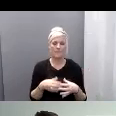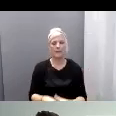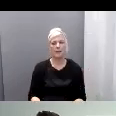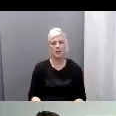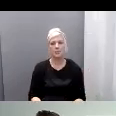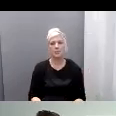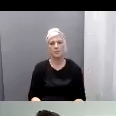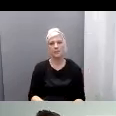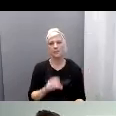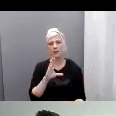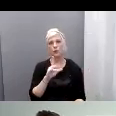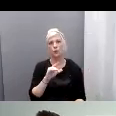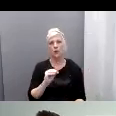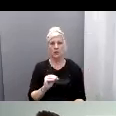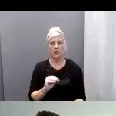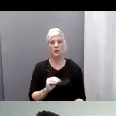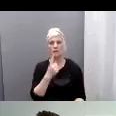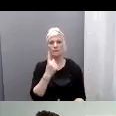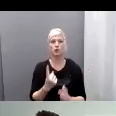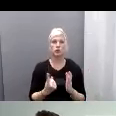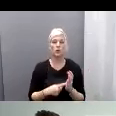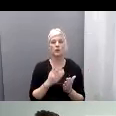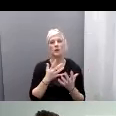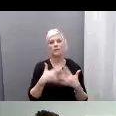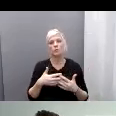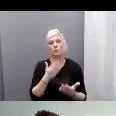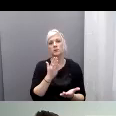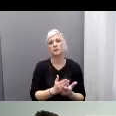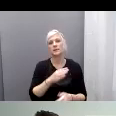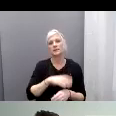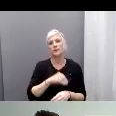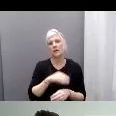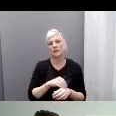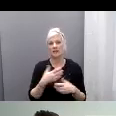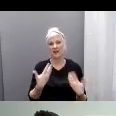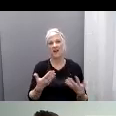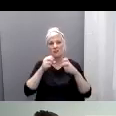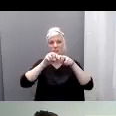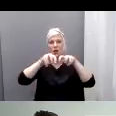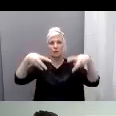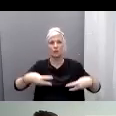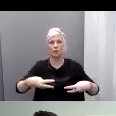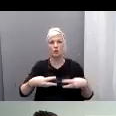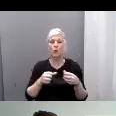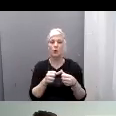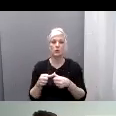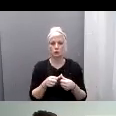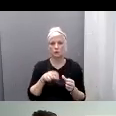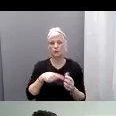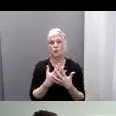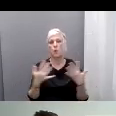Och det är väl första gången Funktionsrätt Sverige som, alltså det är ju ändå en paraplyorganisation för många